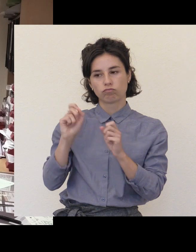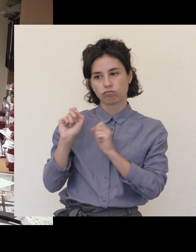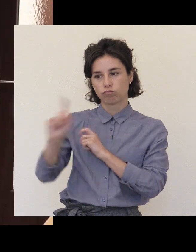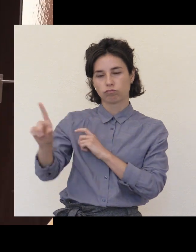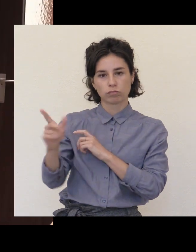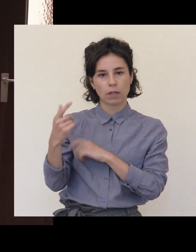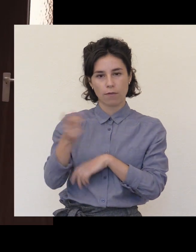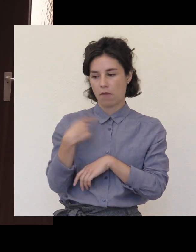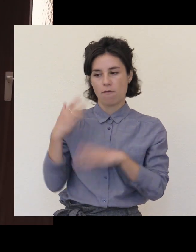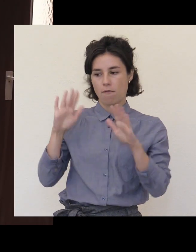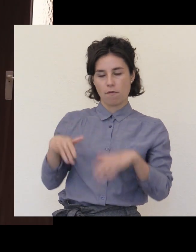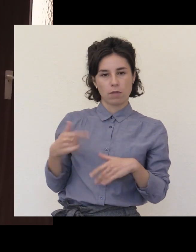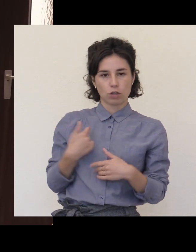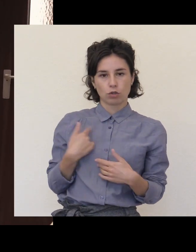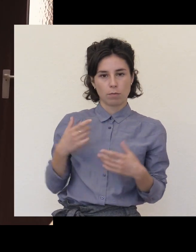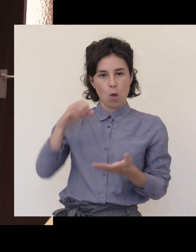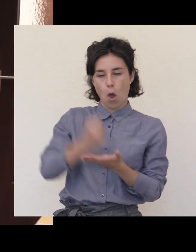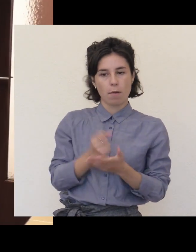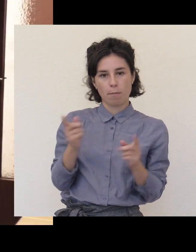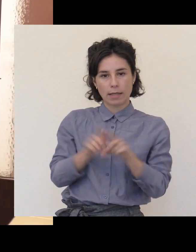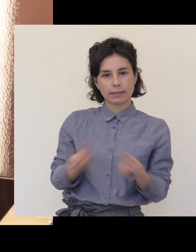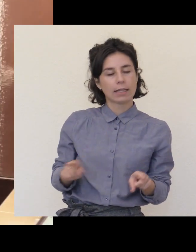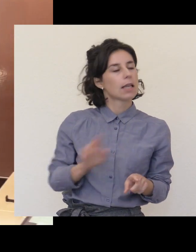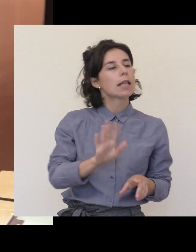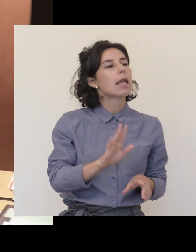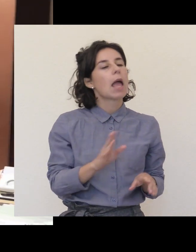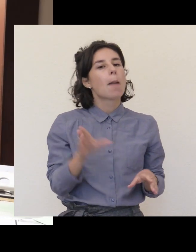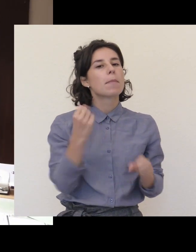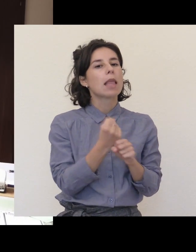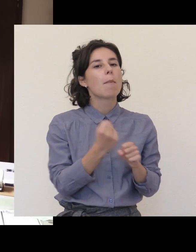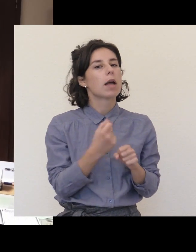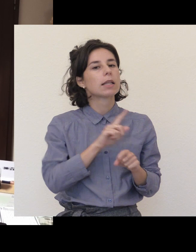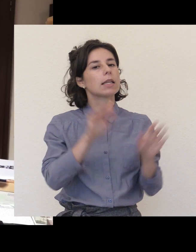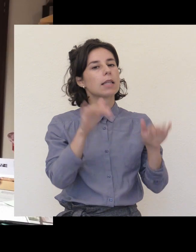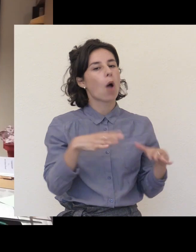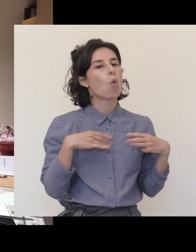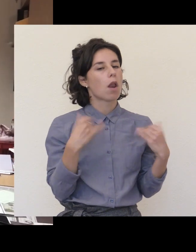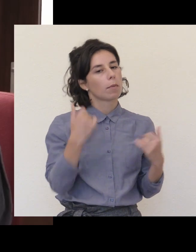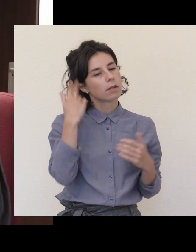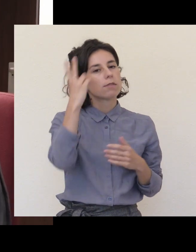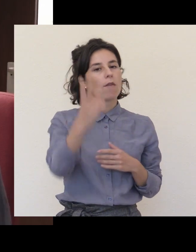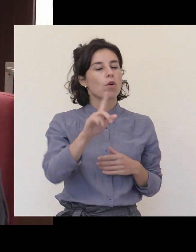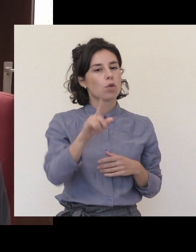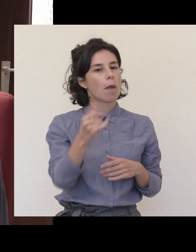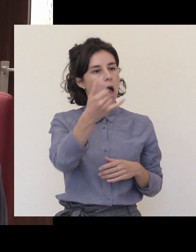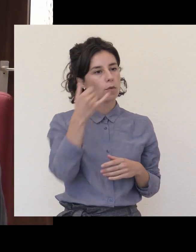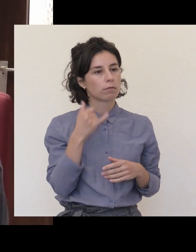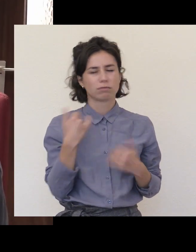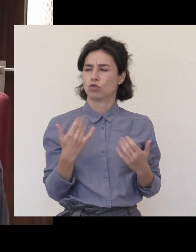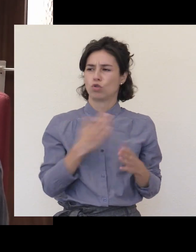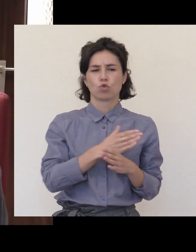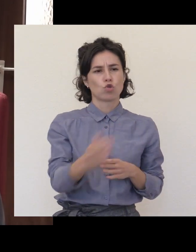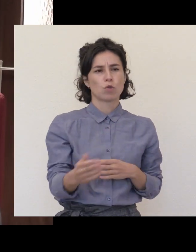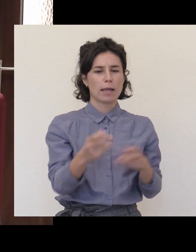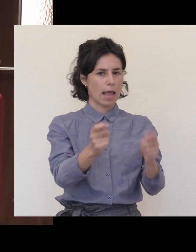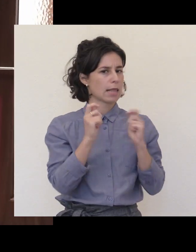falsche Behörde. Nee, der Mitarbeiter ist gerade nicht da. Der hat Urlaub, der ist in zwei Wochen wieder hier. Da könnten Sie dann bitte nochmal anrufen. Das kommt eindeutig zu spät. Der